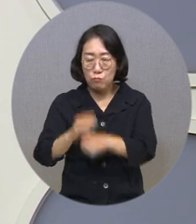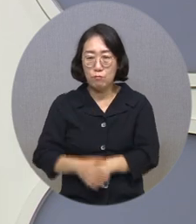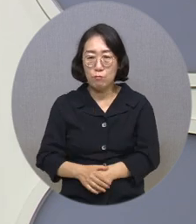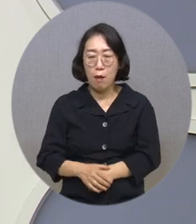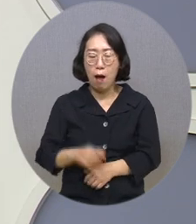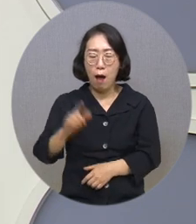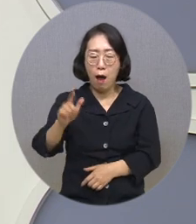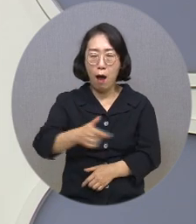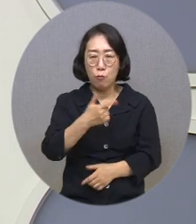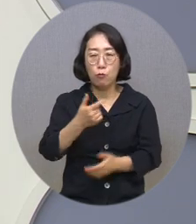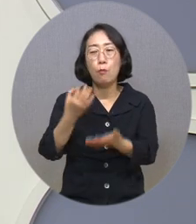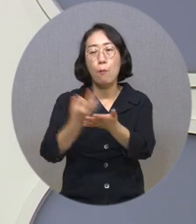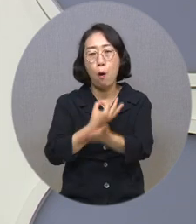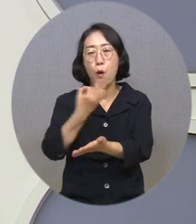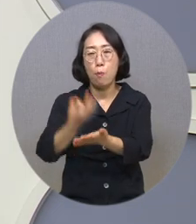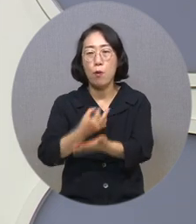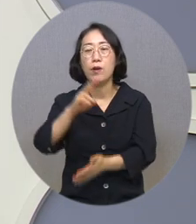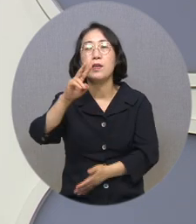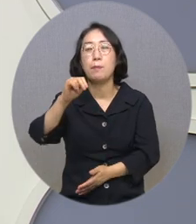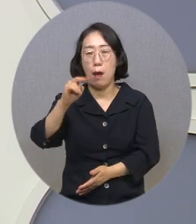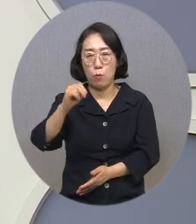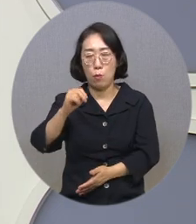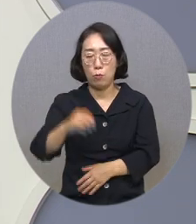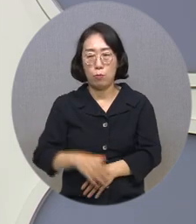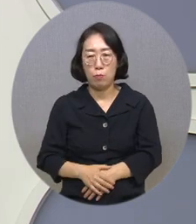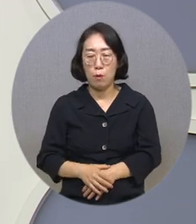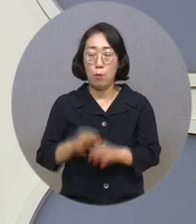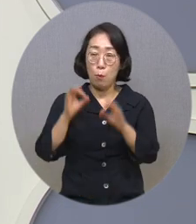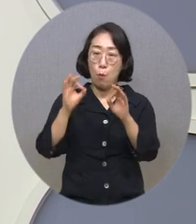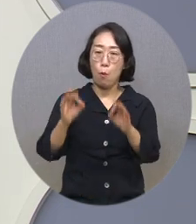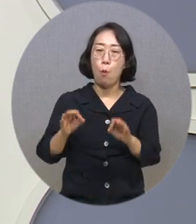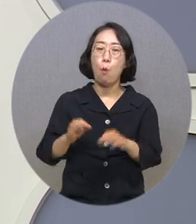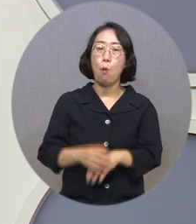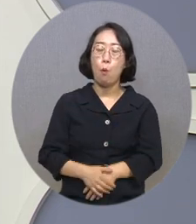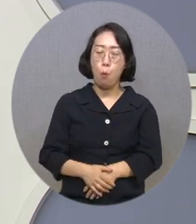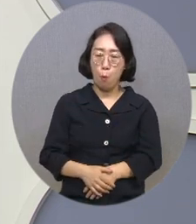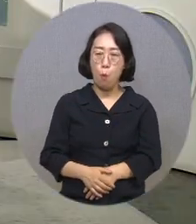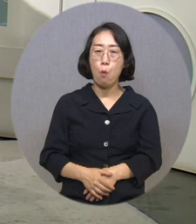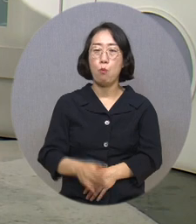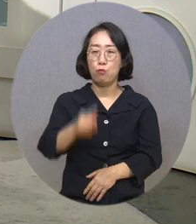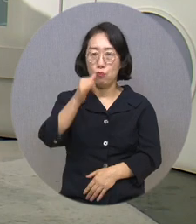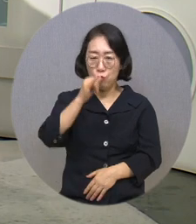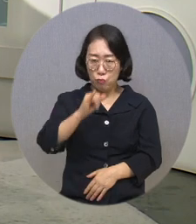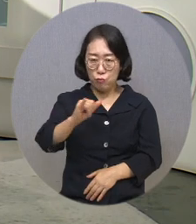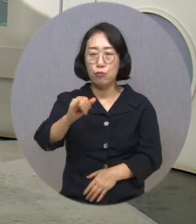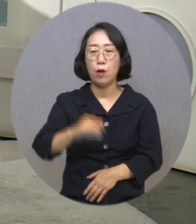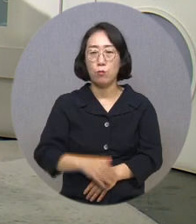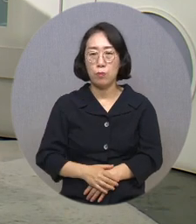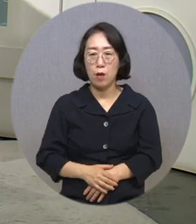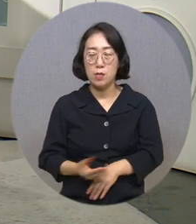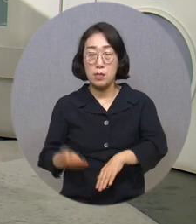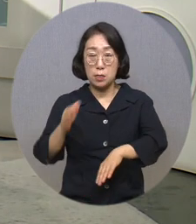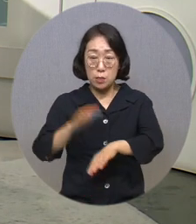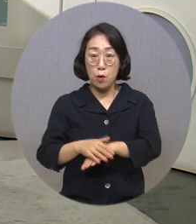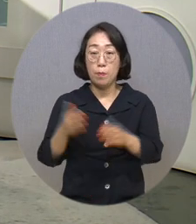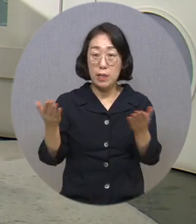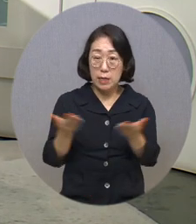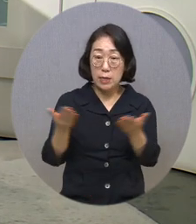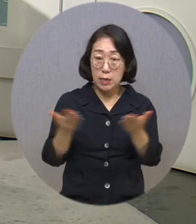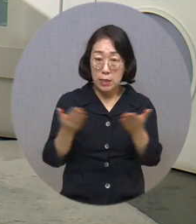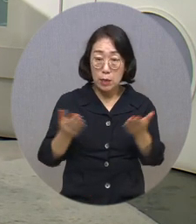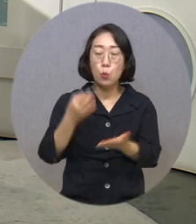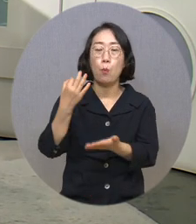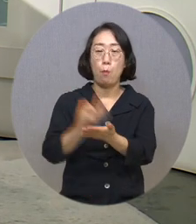원씩에. 참 나는 그분 볼 때마다 참 존경스럽고 아 이렇게 해서 자활이 되는구나. 그러다가